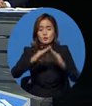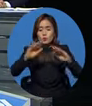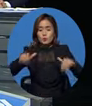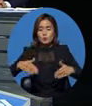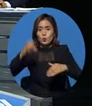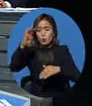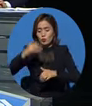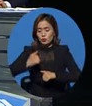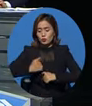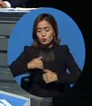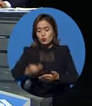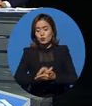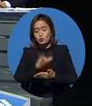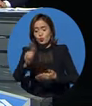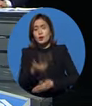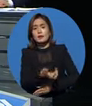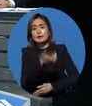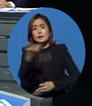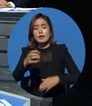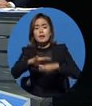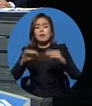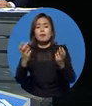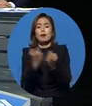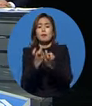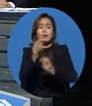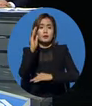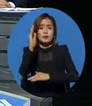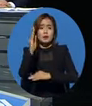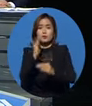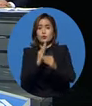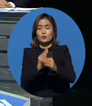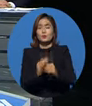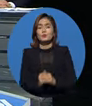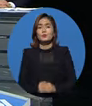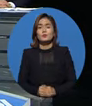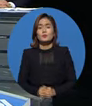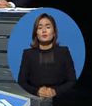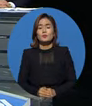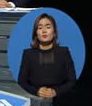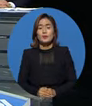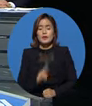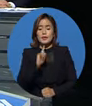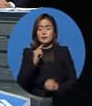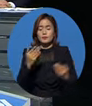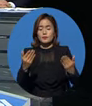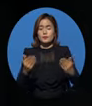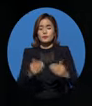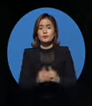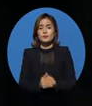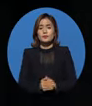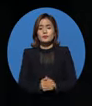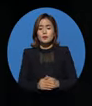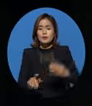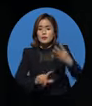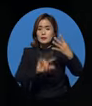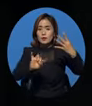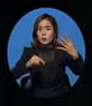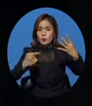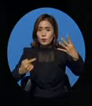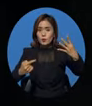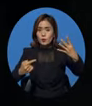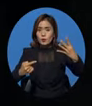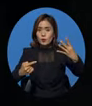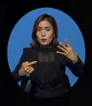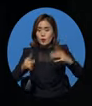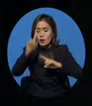광주 군 공항 이전 해법에 대해 들어보겠습니다 이어서 원식 후보 일본 드리겠습니다 4 지난 4월 1일 어